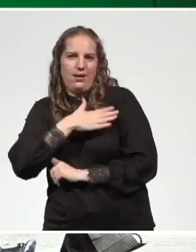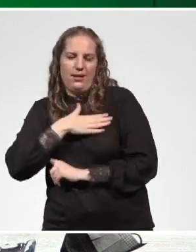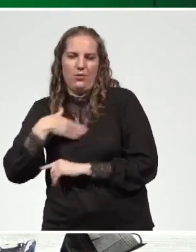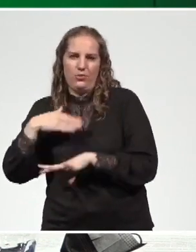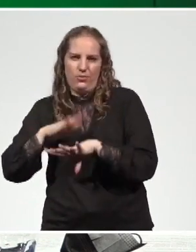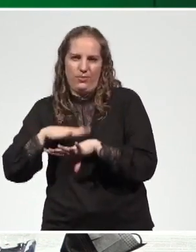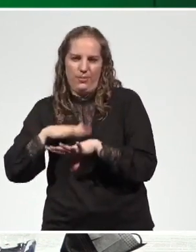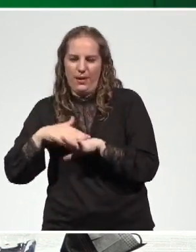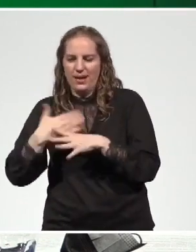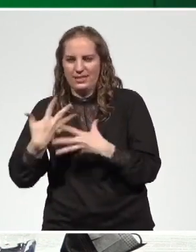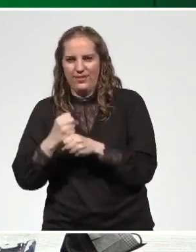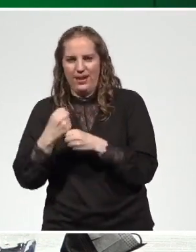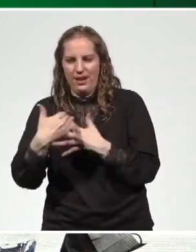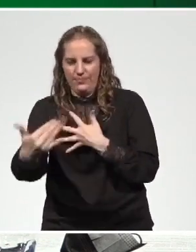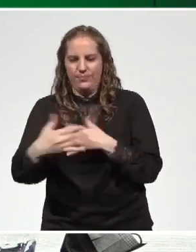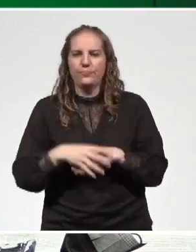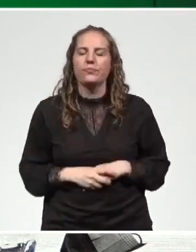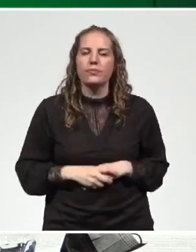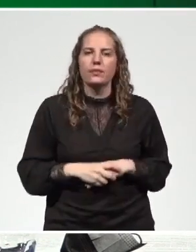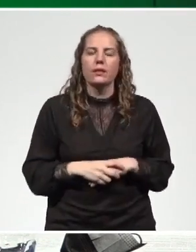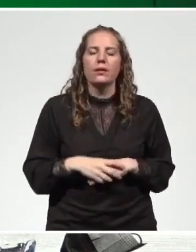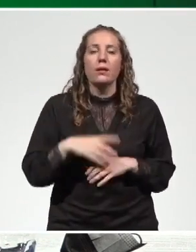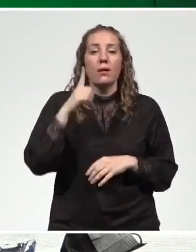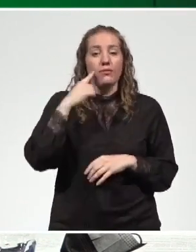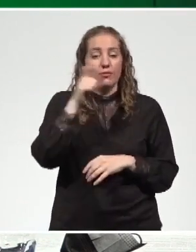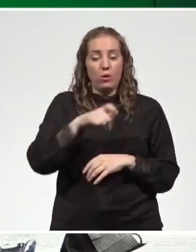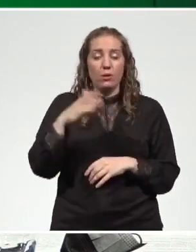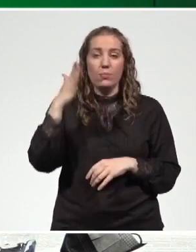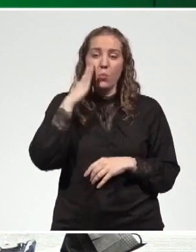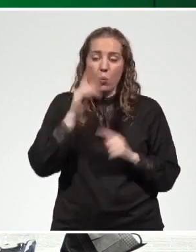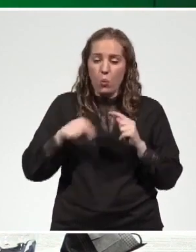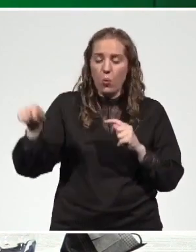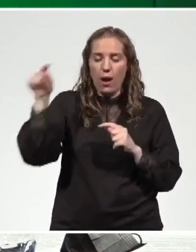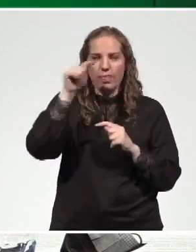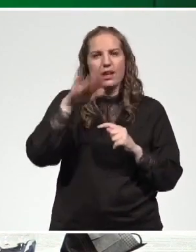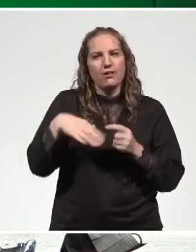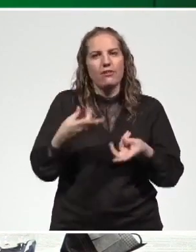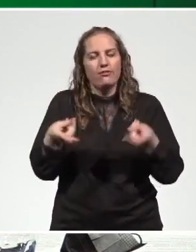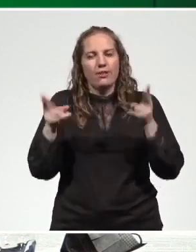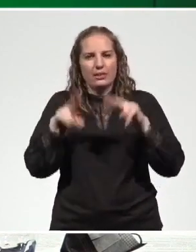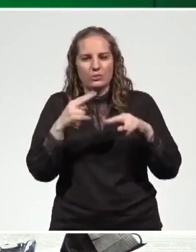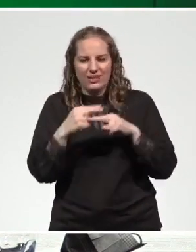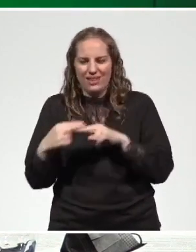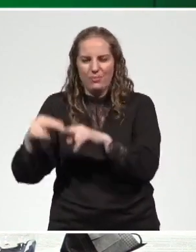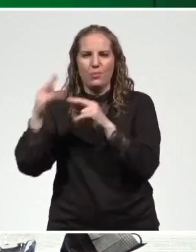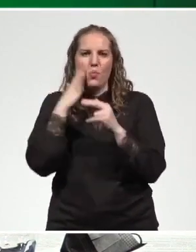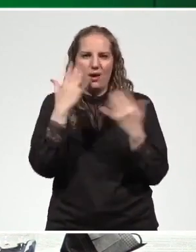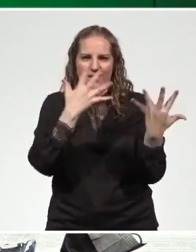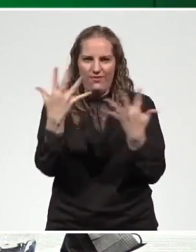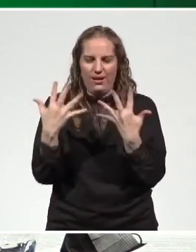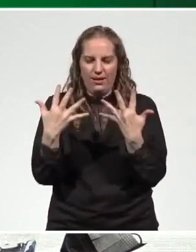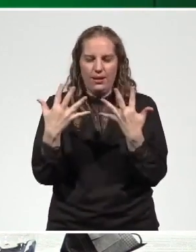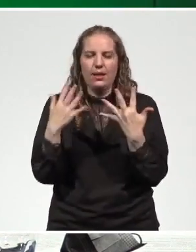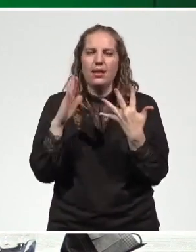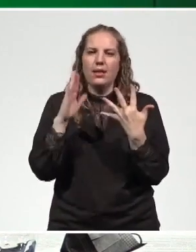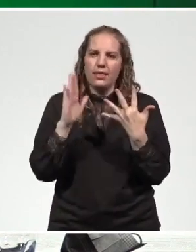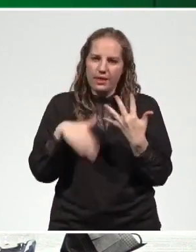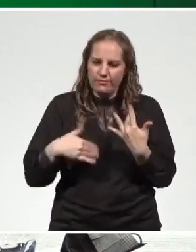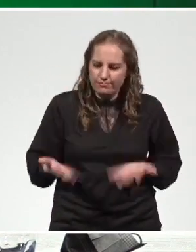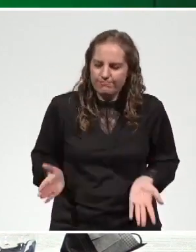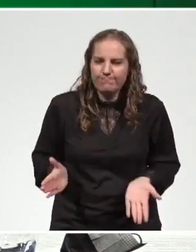Tryggjum búsetujafnrétti og frelsi fólks til að velja sér búsetu með eflingu og uppbyggingu innviða